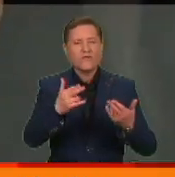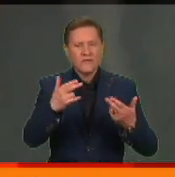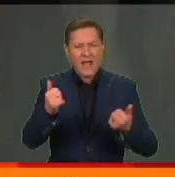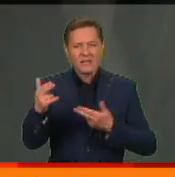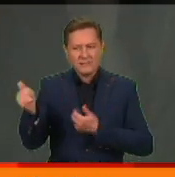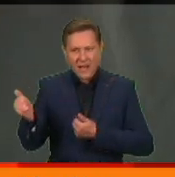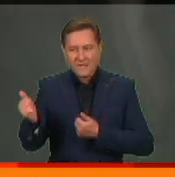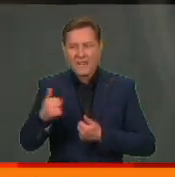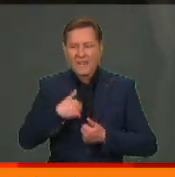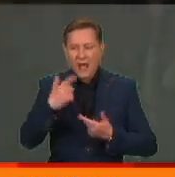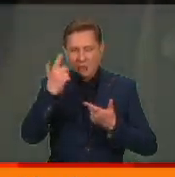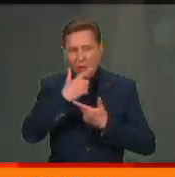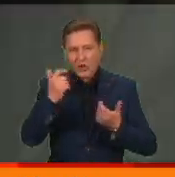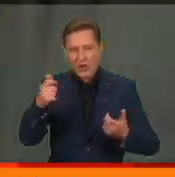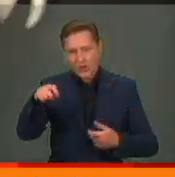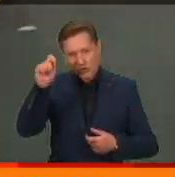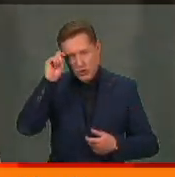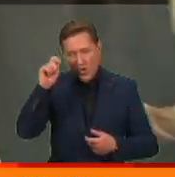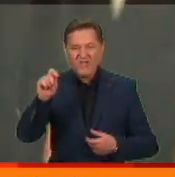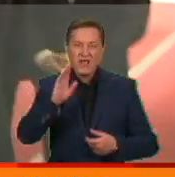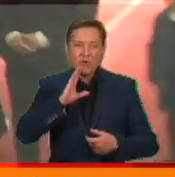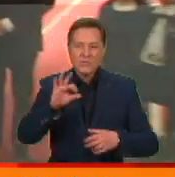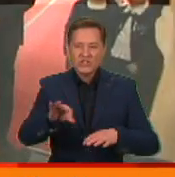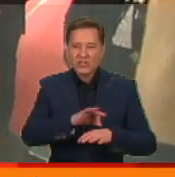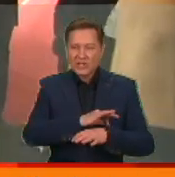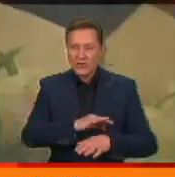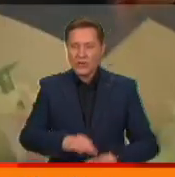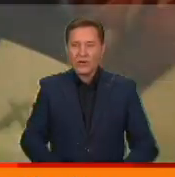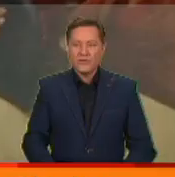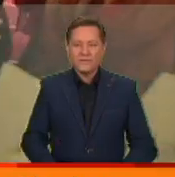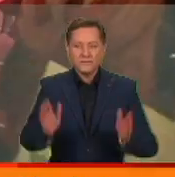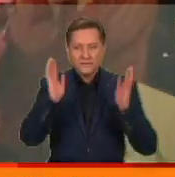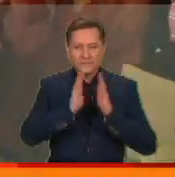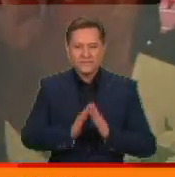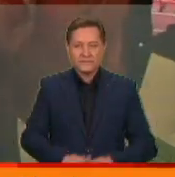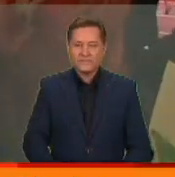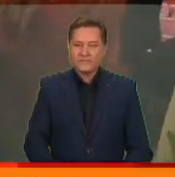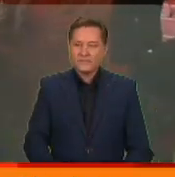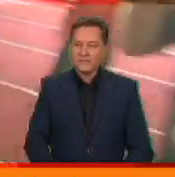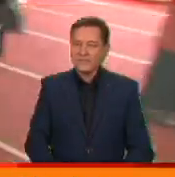Я проголошую вас чоловіком і жінкою. Аллах Разулусом.